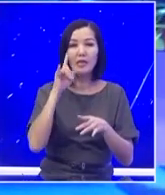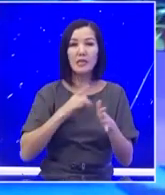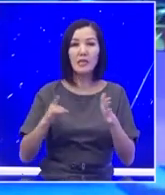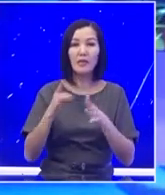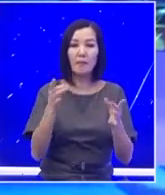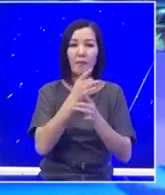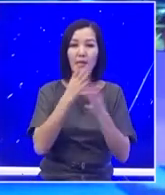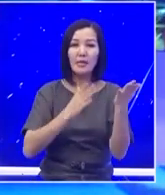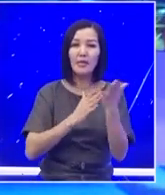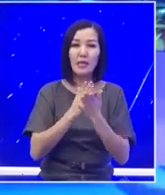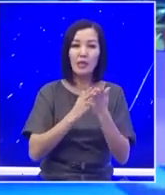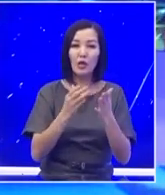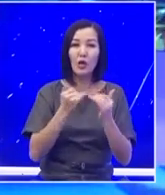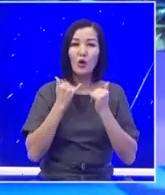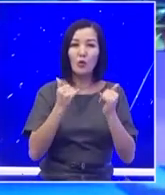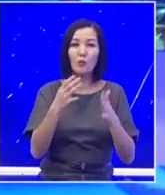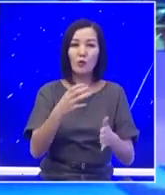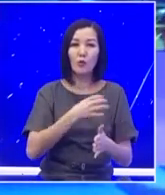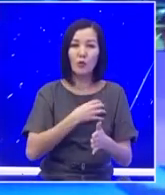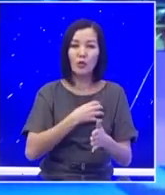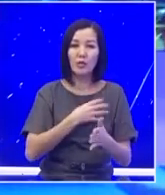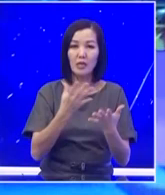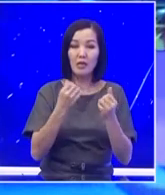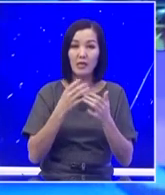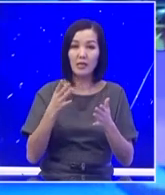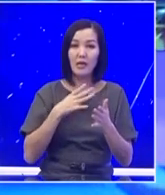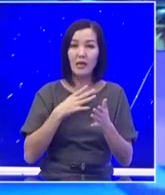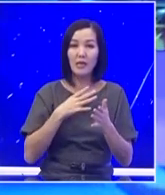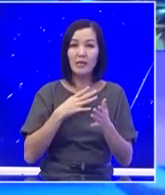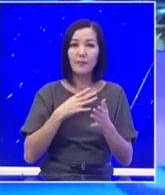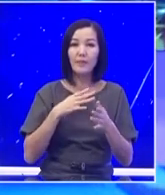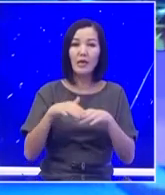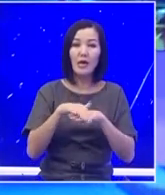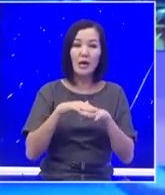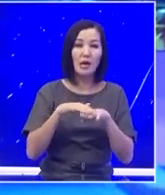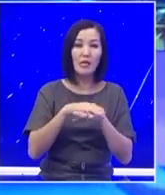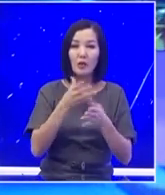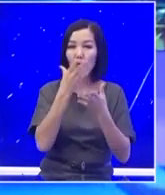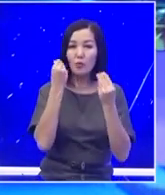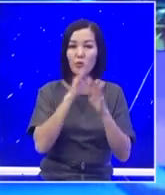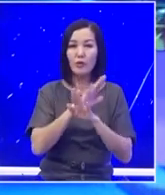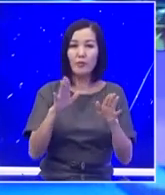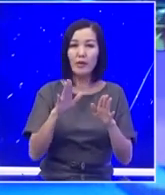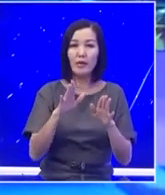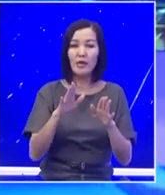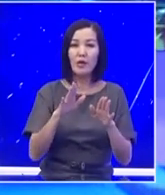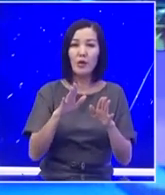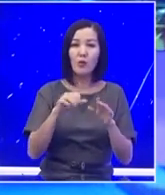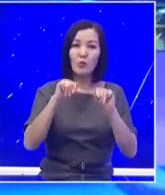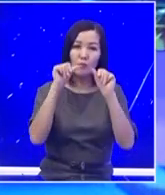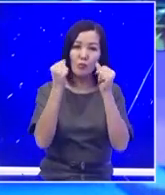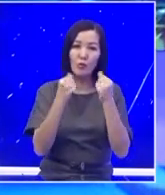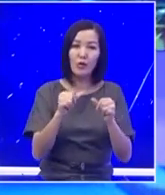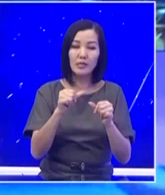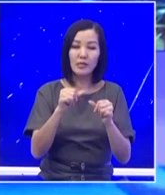Республикасының мәдениет қайраткері және құрмет орденінің егер атанды. Талантты азаматты ел жұрты ұмытпайды. Оның жарқын жұмыстары ел